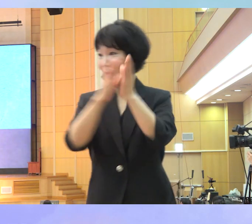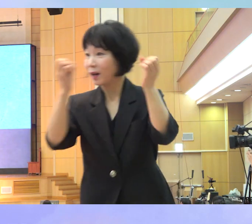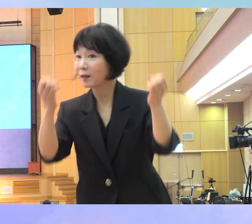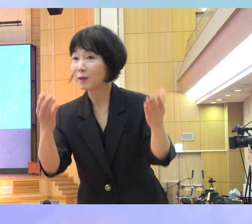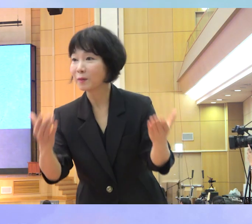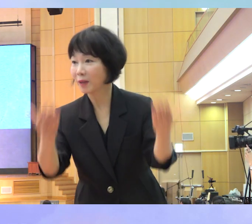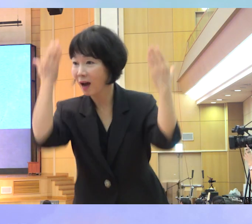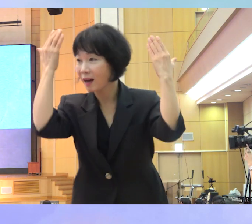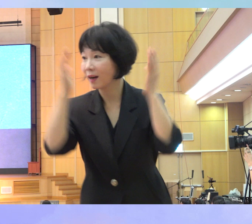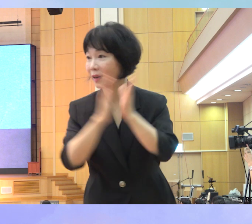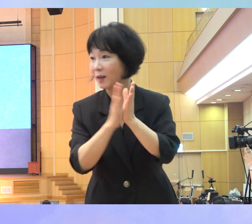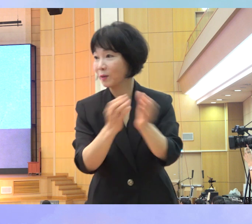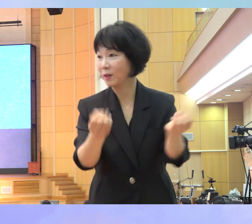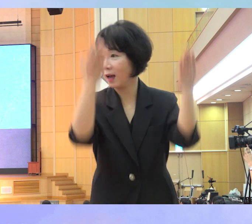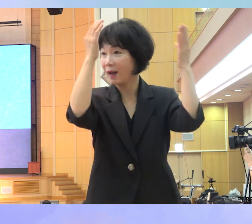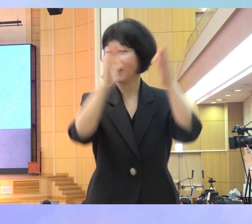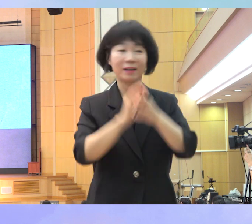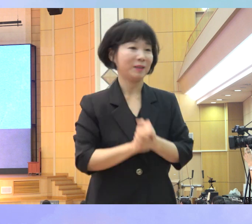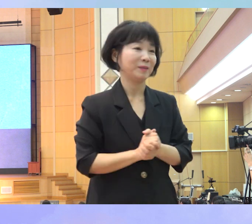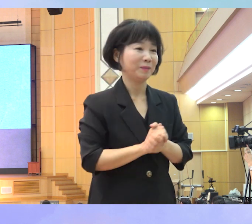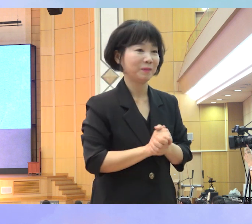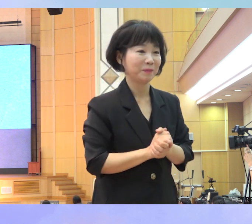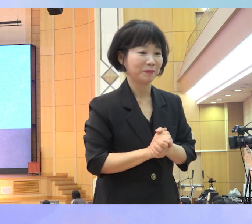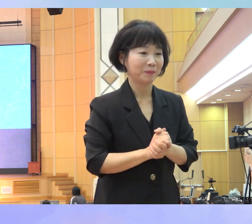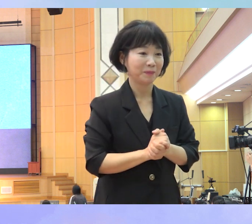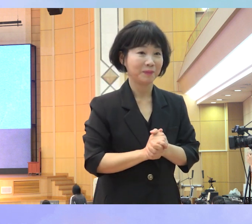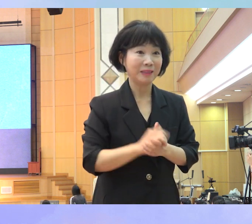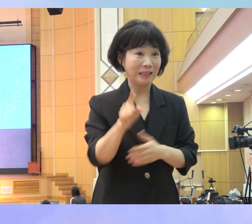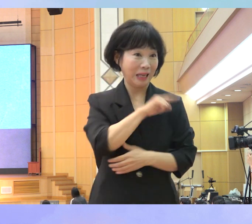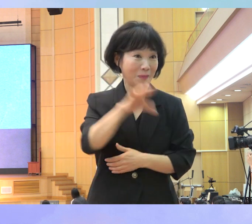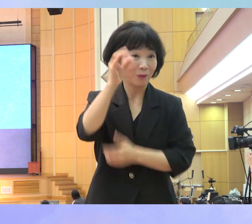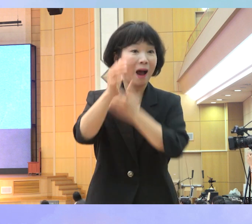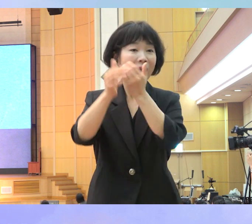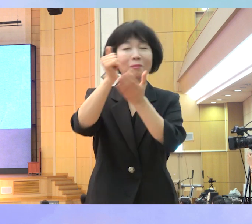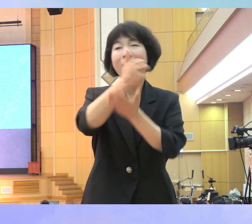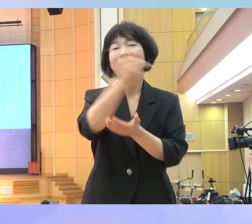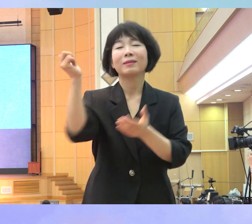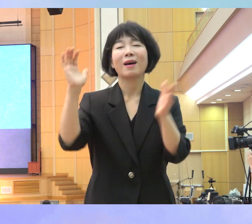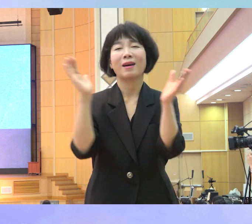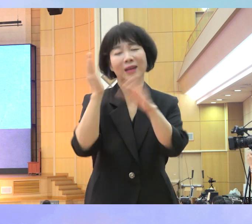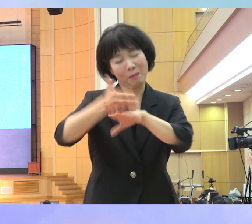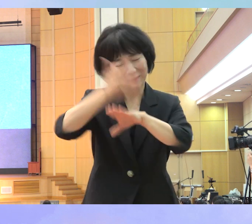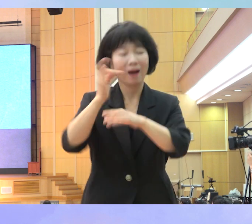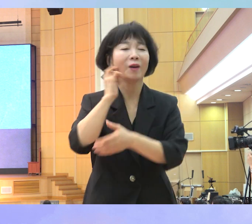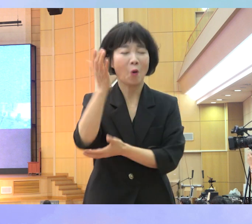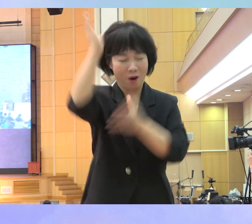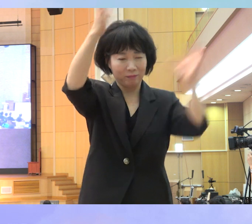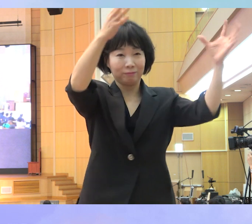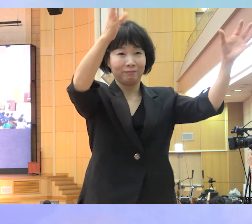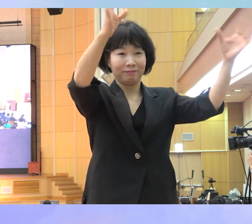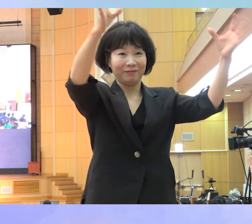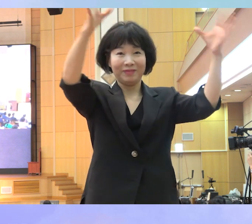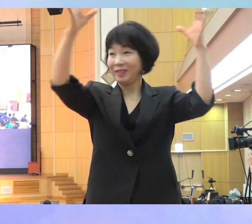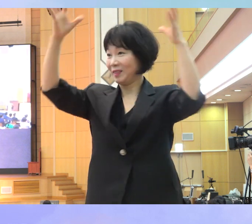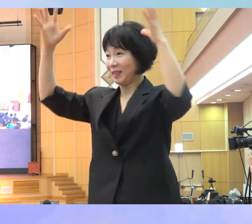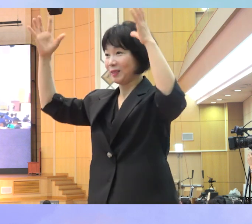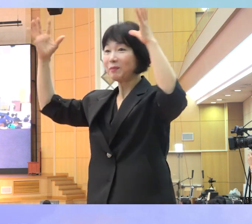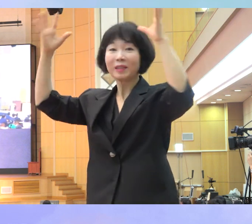할렐루야. 네, 우리 먼저 하나님께 우리 큰 감사와 영광의 박수를 먼저 올려드리겠습니다.